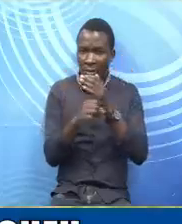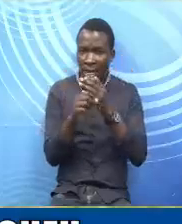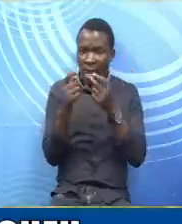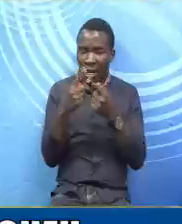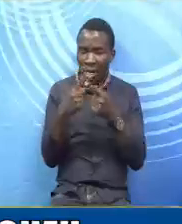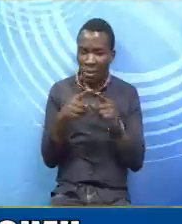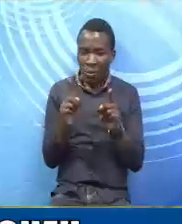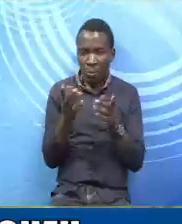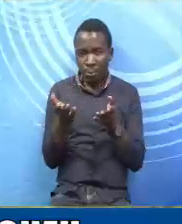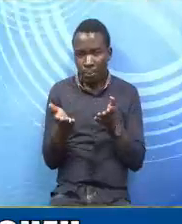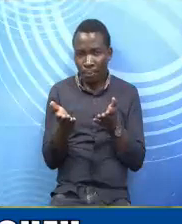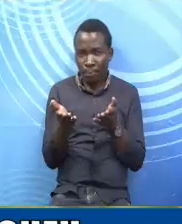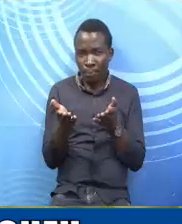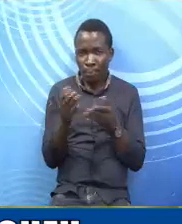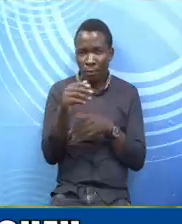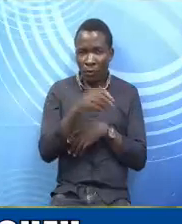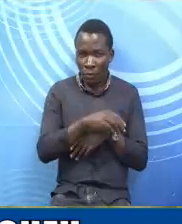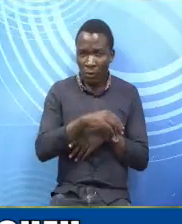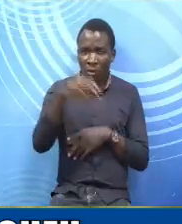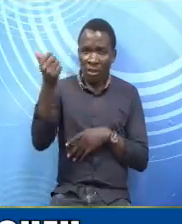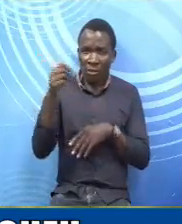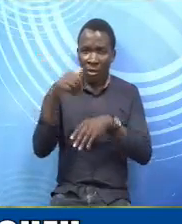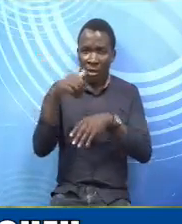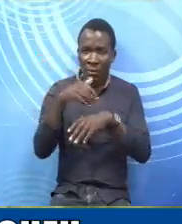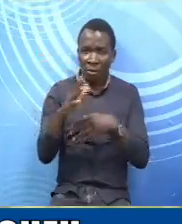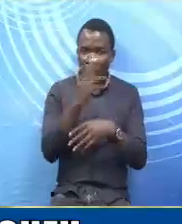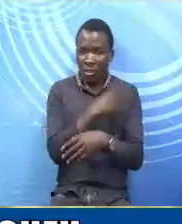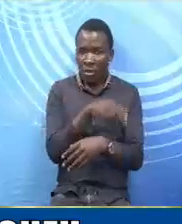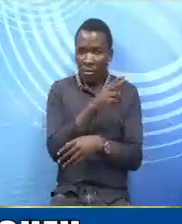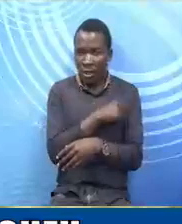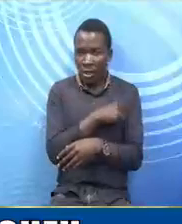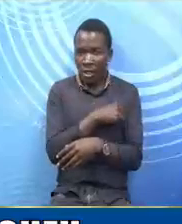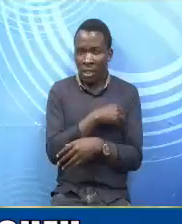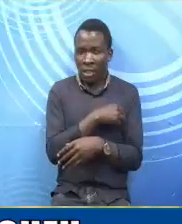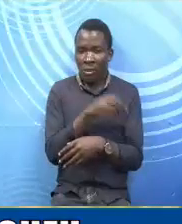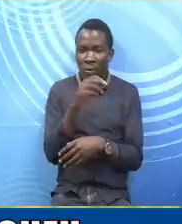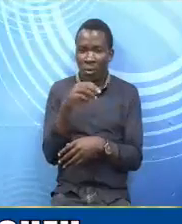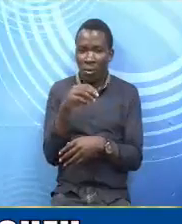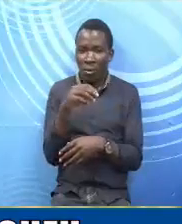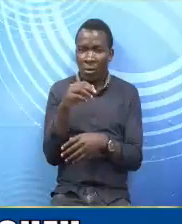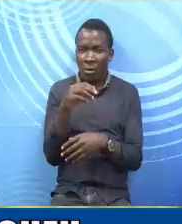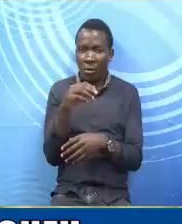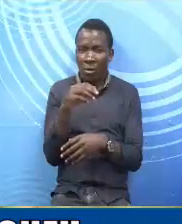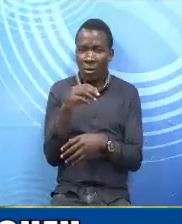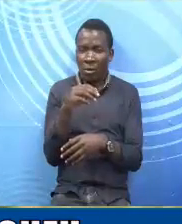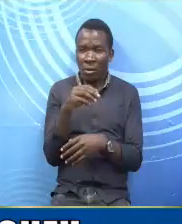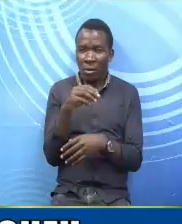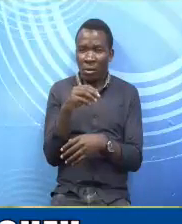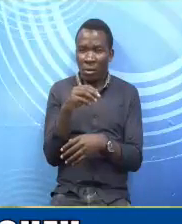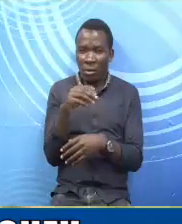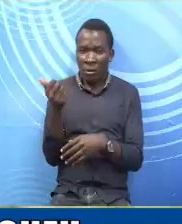ariko undi twamwohereje kwa muganga undi narwo rumujyana